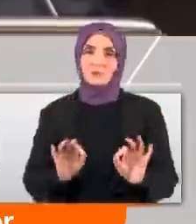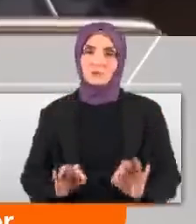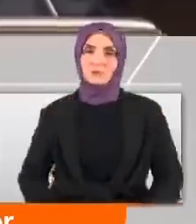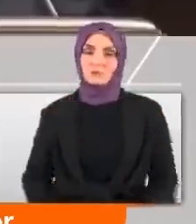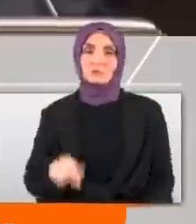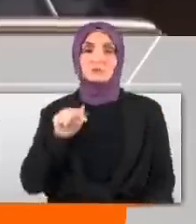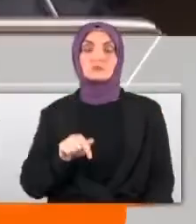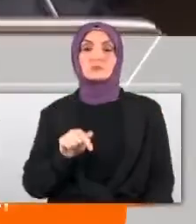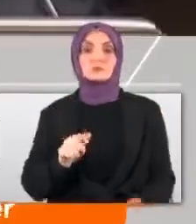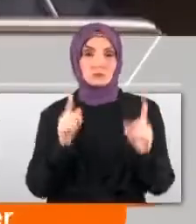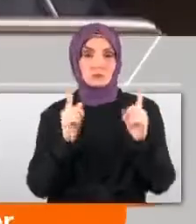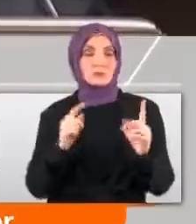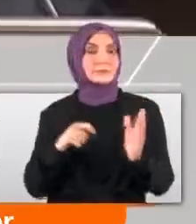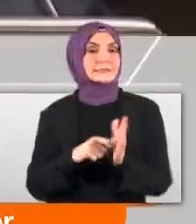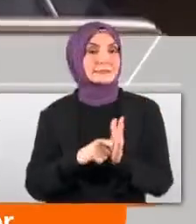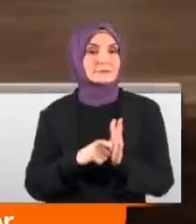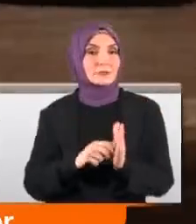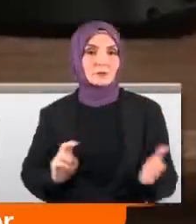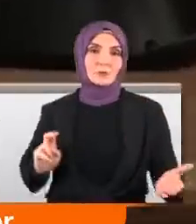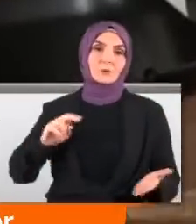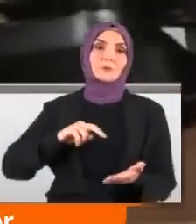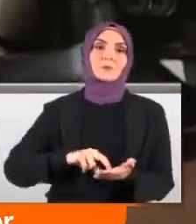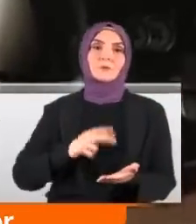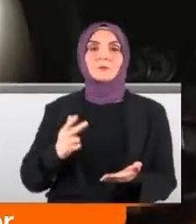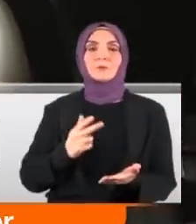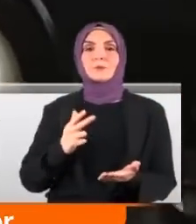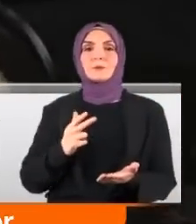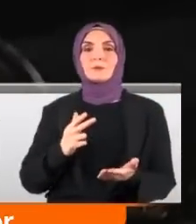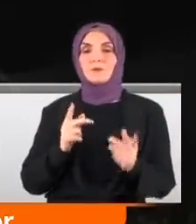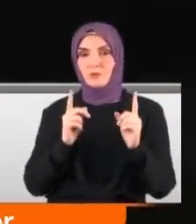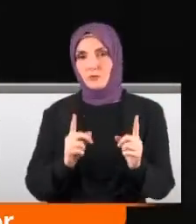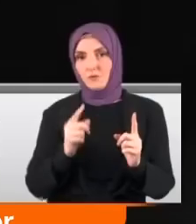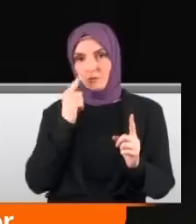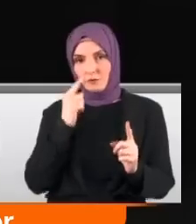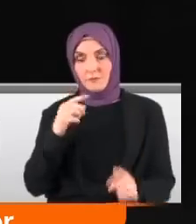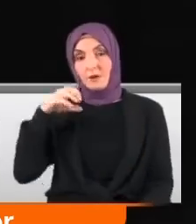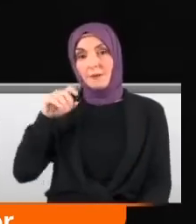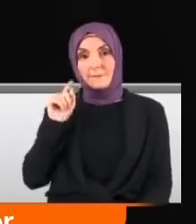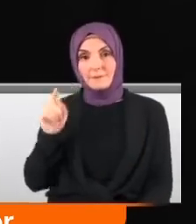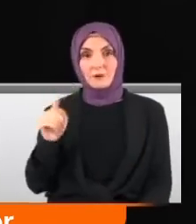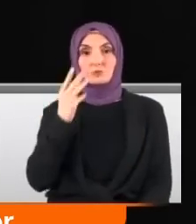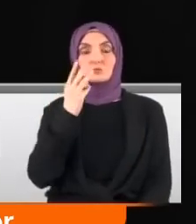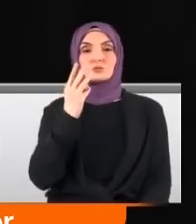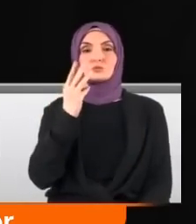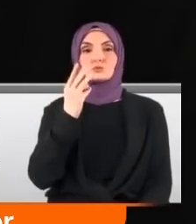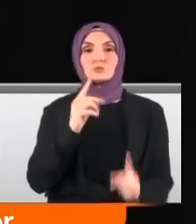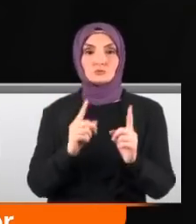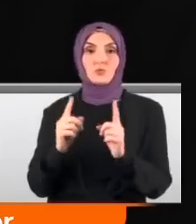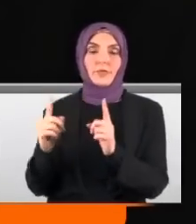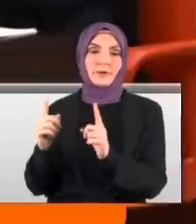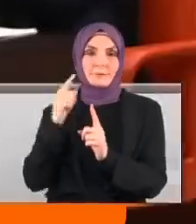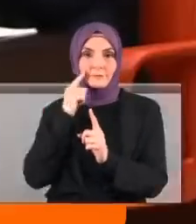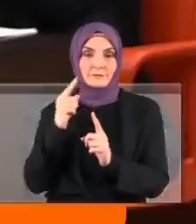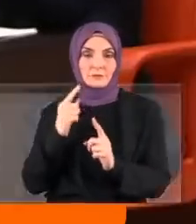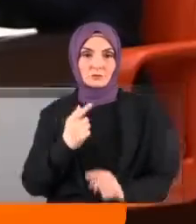Bu dönemin adı şahlanış dönemidir. AK Parti'nin 3 dönem kuralı genişletilerek uygulandı. 65